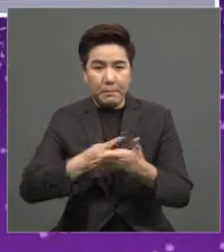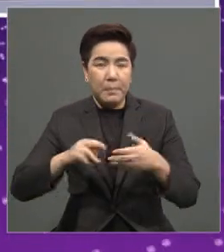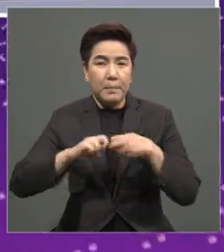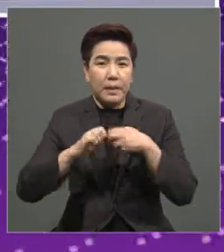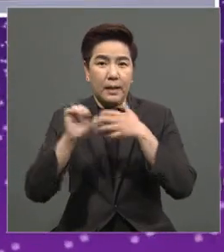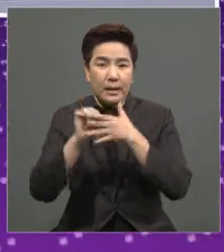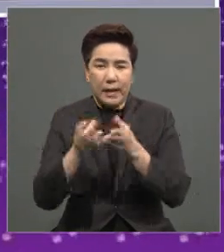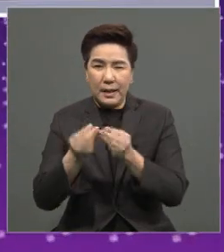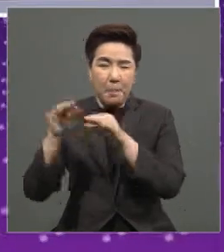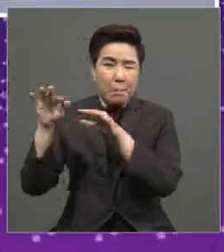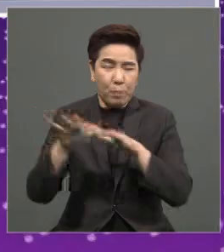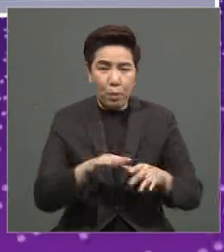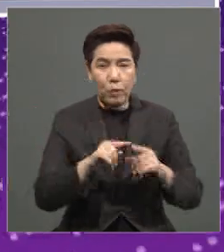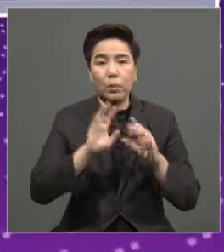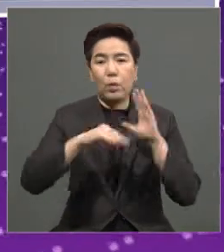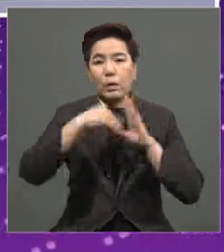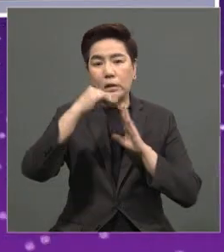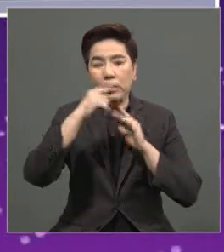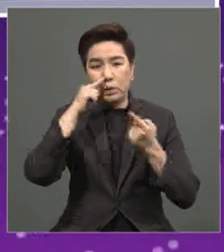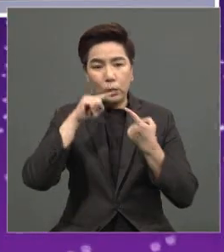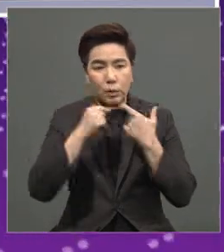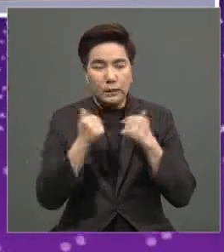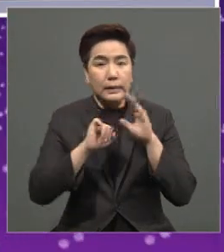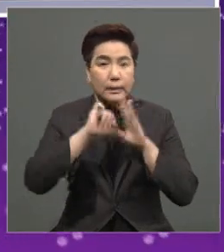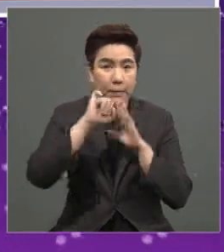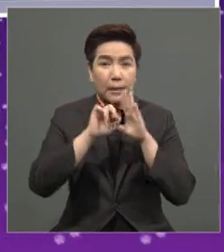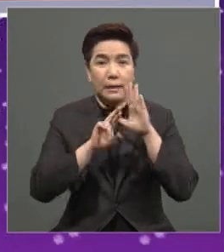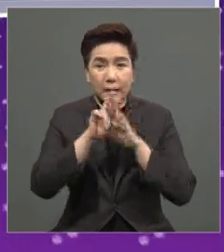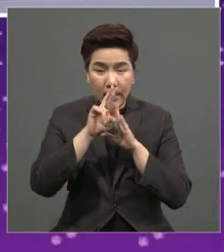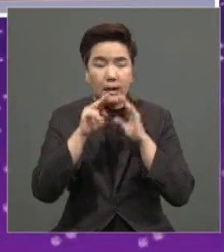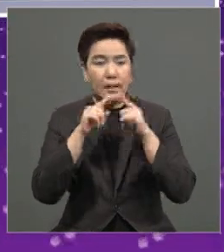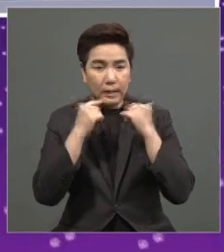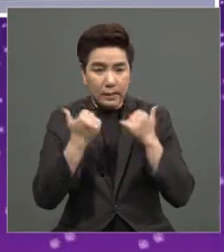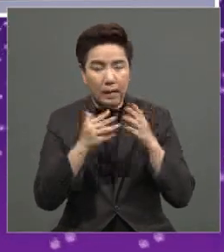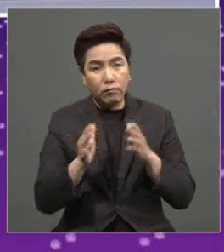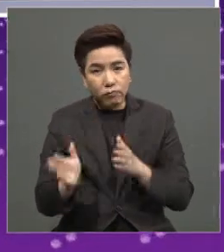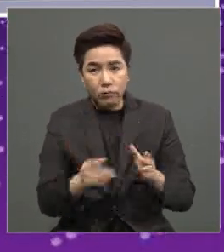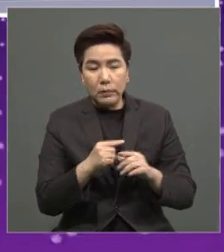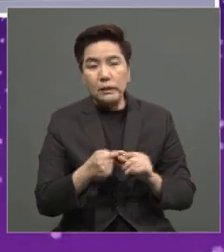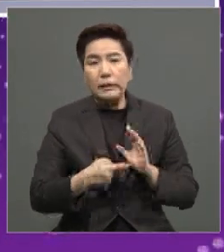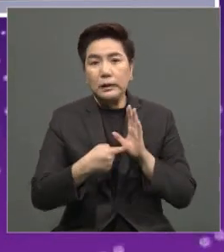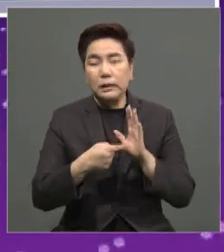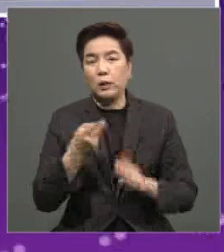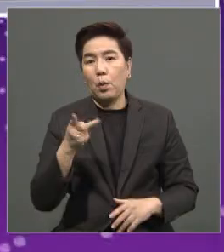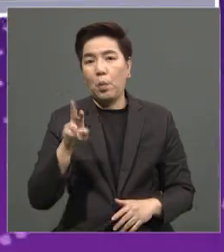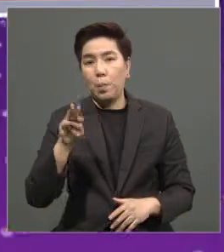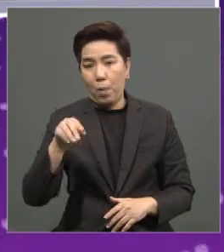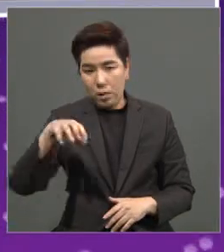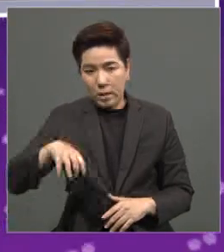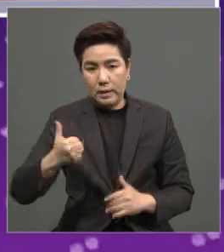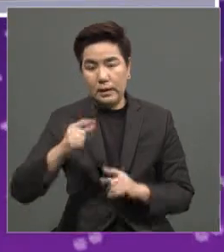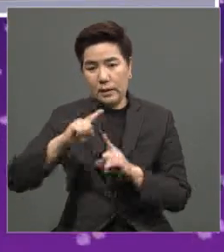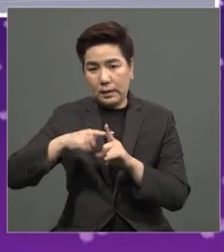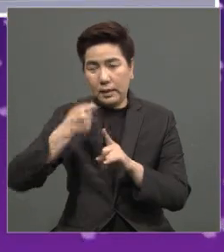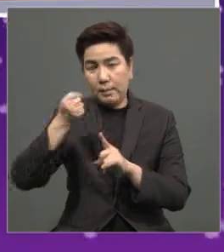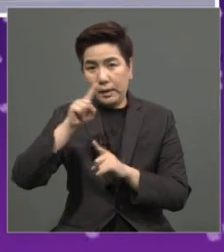ท่วมแล้วก็ดินโคลนถล่มที่จังหวัดทางภาคเหนืออย่างที่เชียงใหม่เชียงรายเนี่ยนะคะแล้วก็จะนำเสนอในที่ประชุมครมสัญจรในวันที่